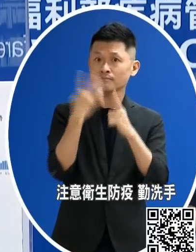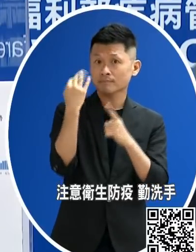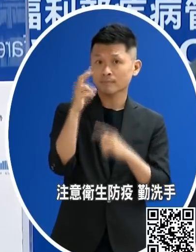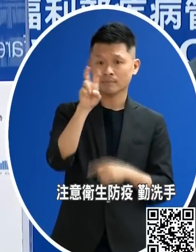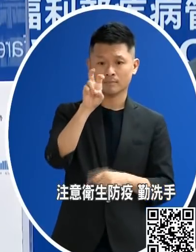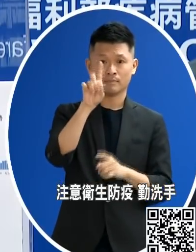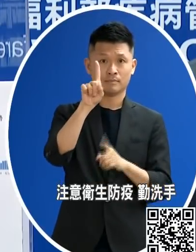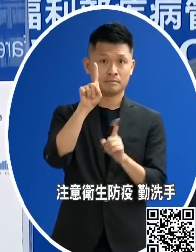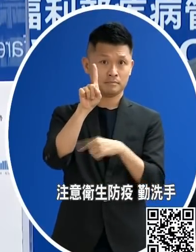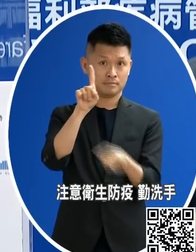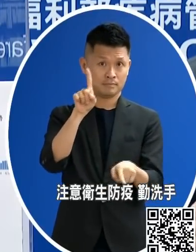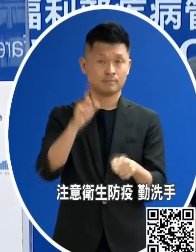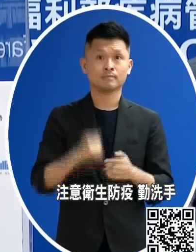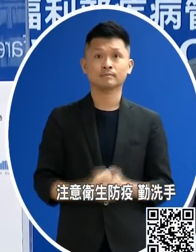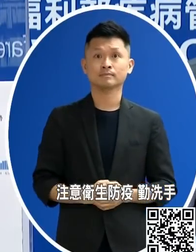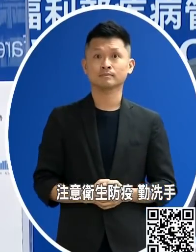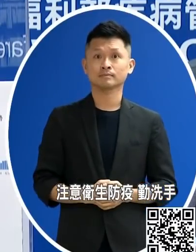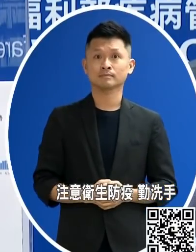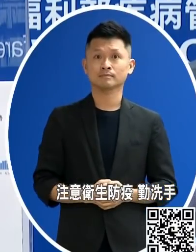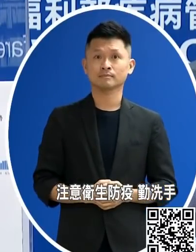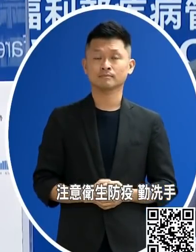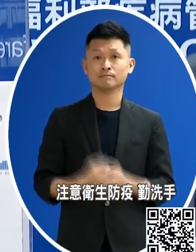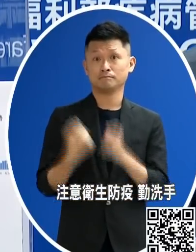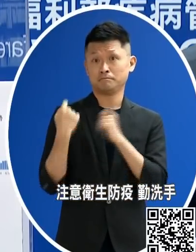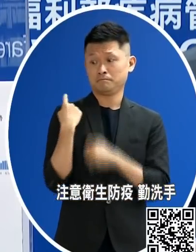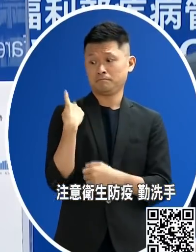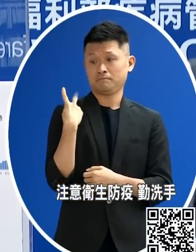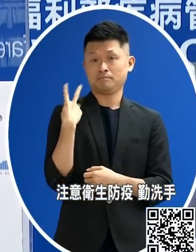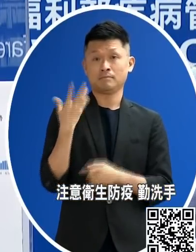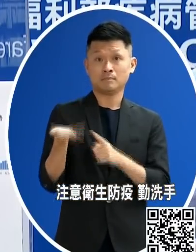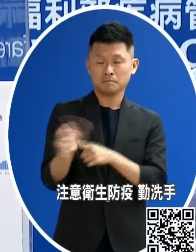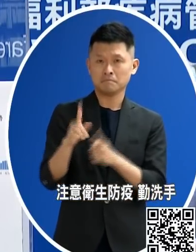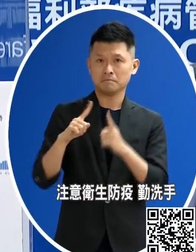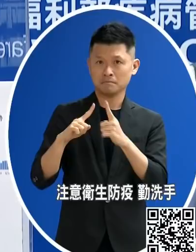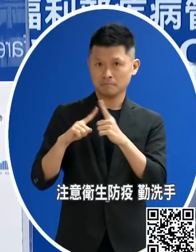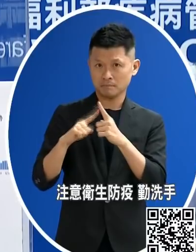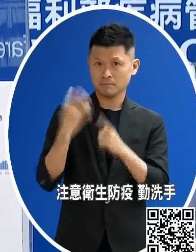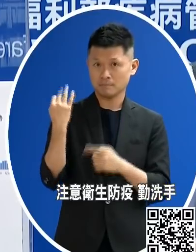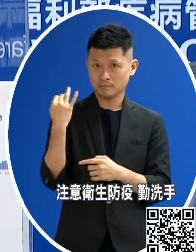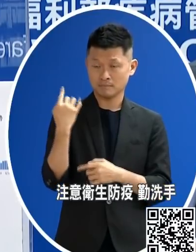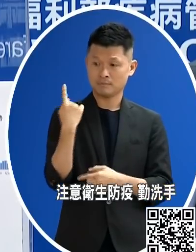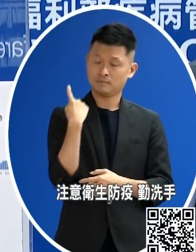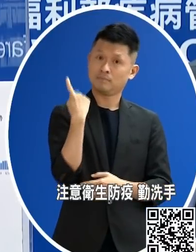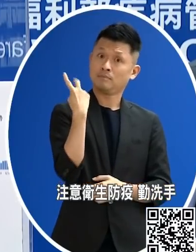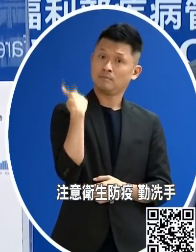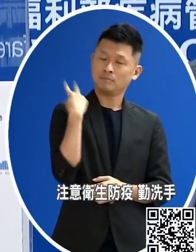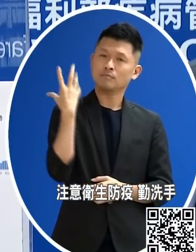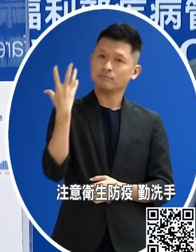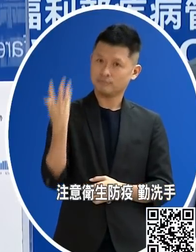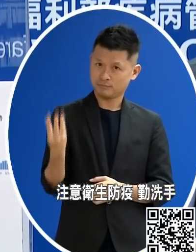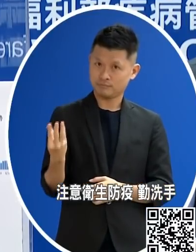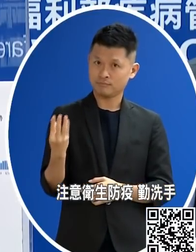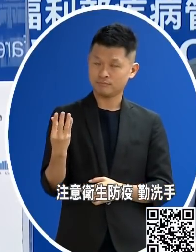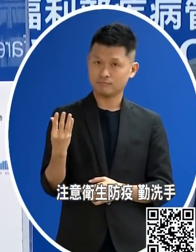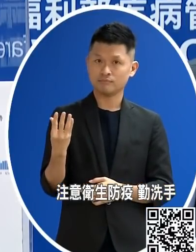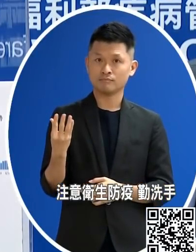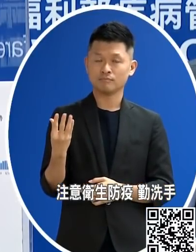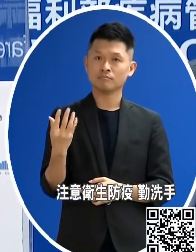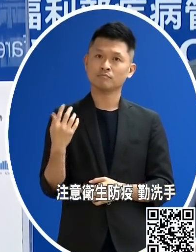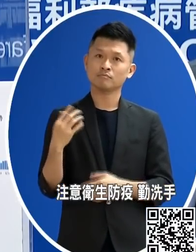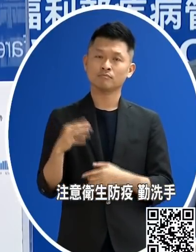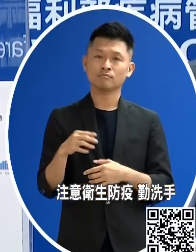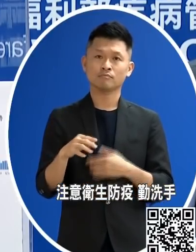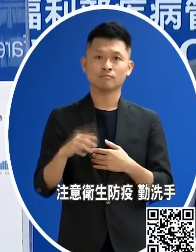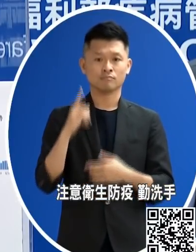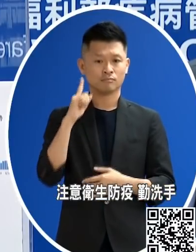案21例。那这几天死亡的案例，除了前两天的时候比较低，有一天比较低，其